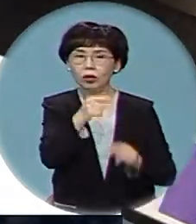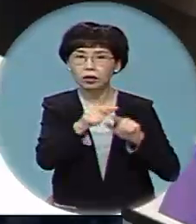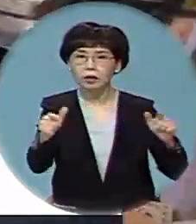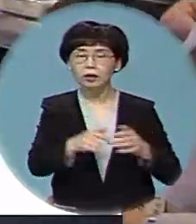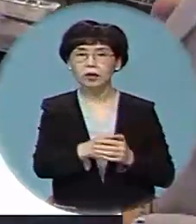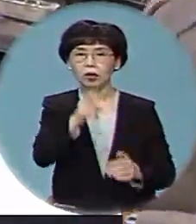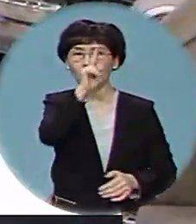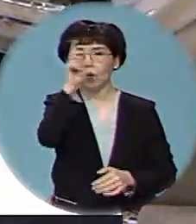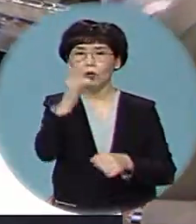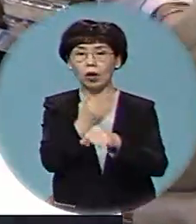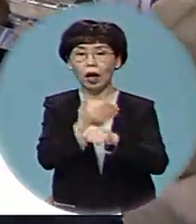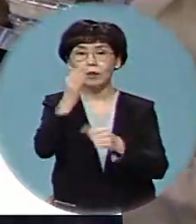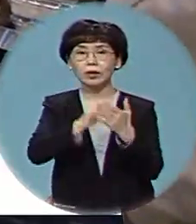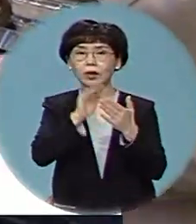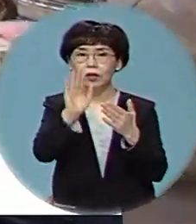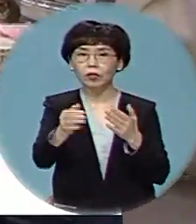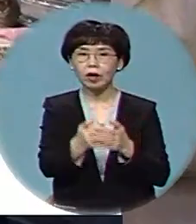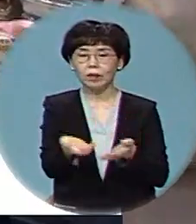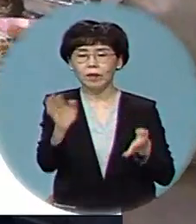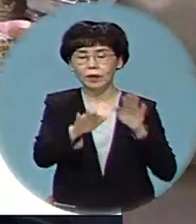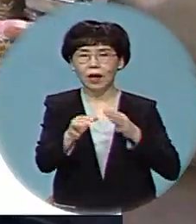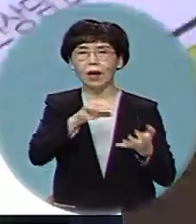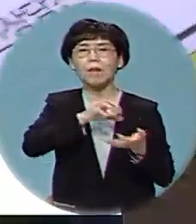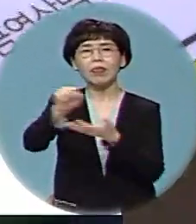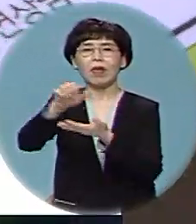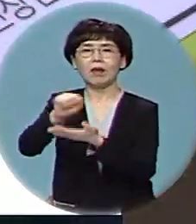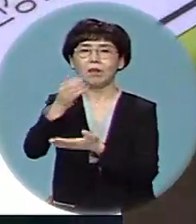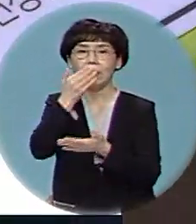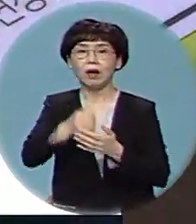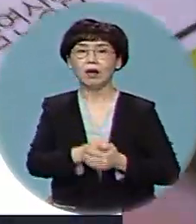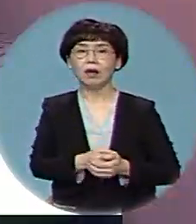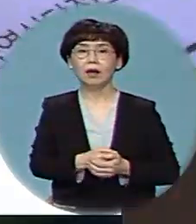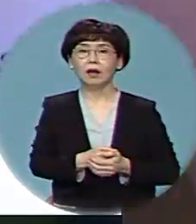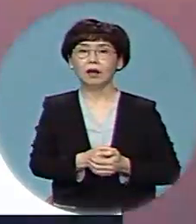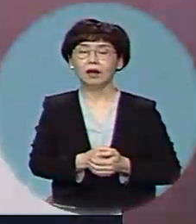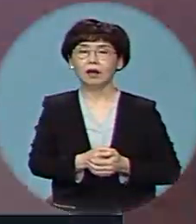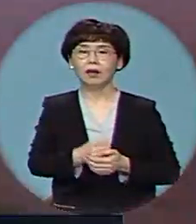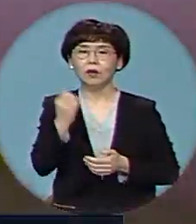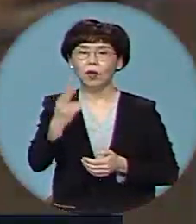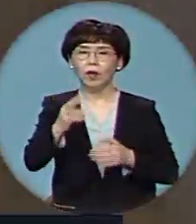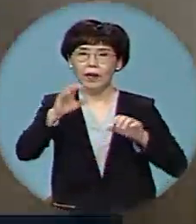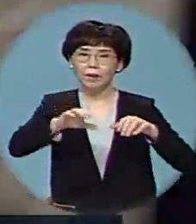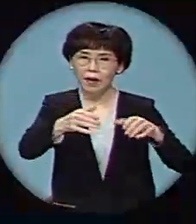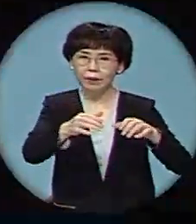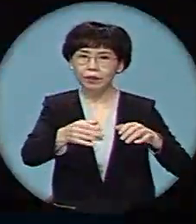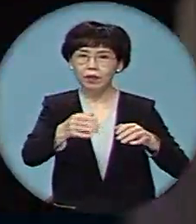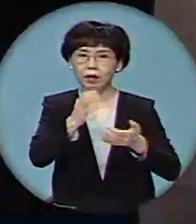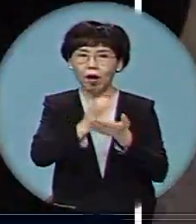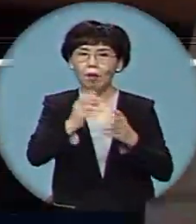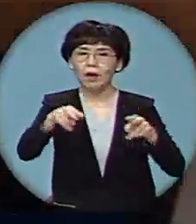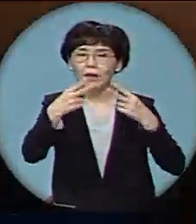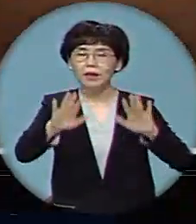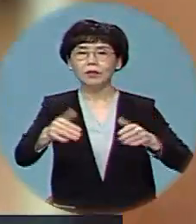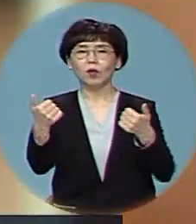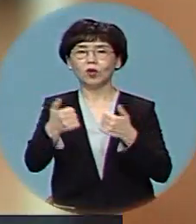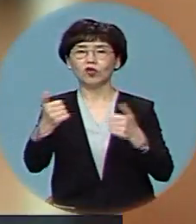조리식품은 오후 9시 이후 포장이나 배달만 가능하고 간이식인 삼각김밥이나 컵라면은 논의